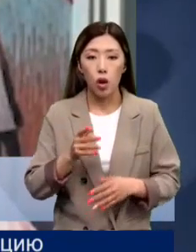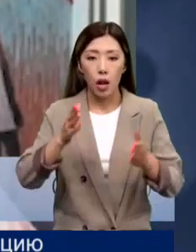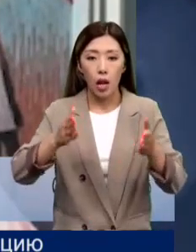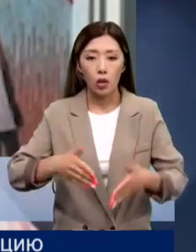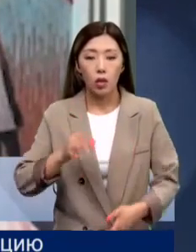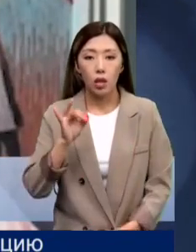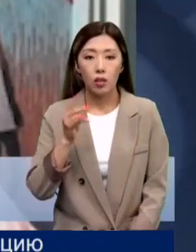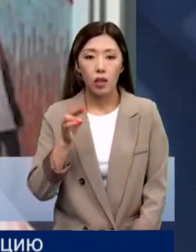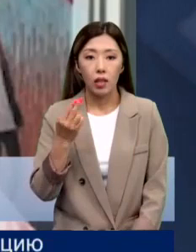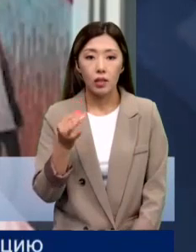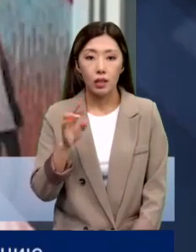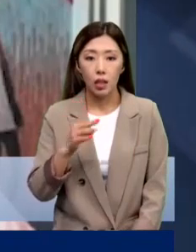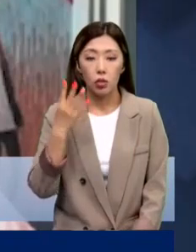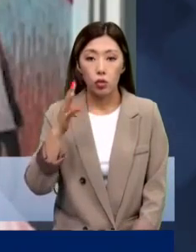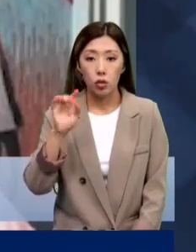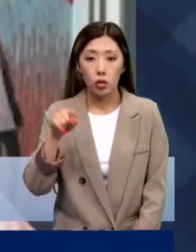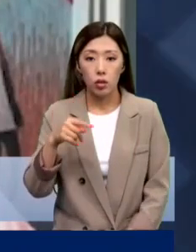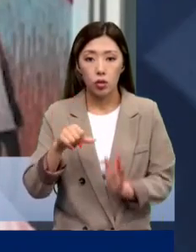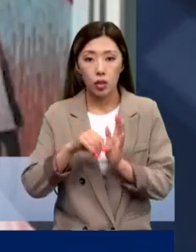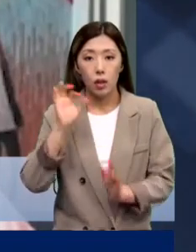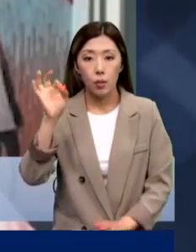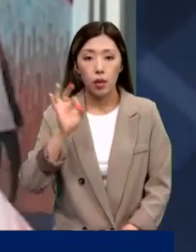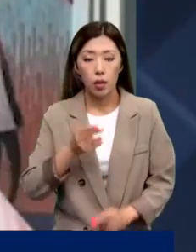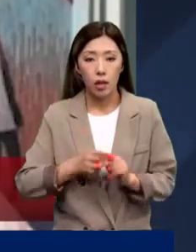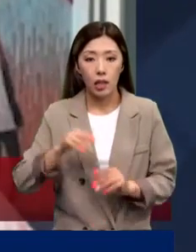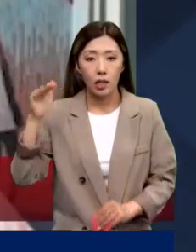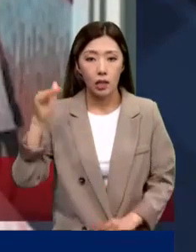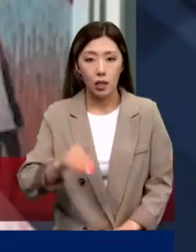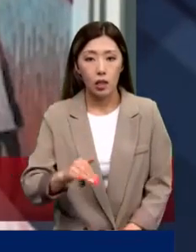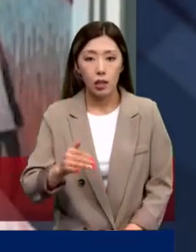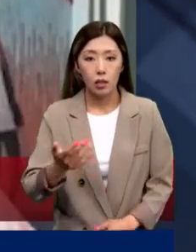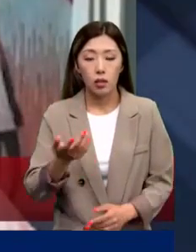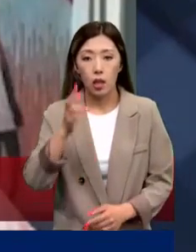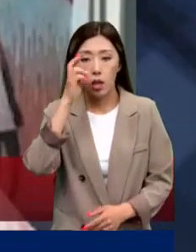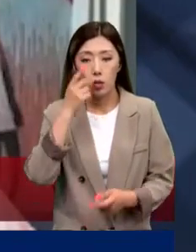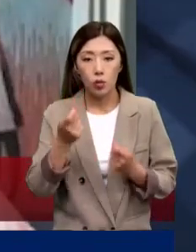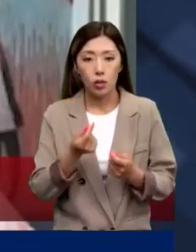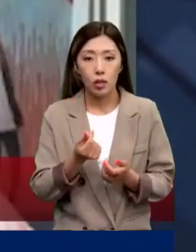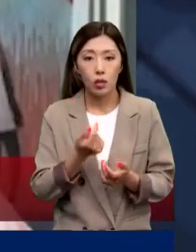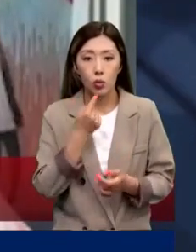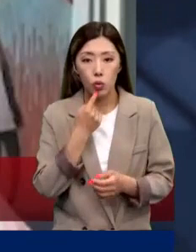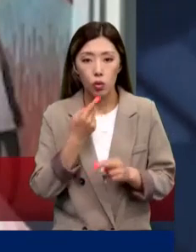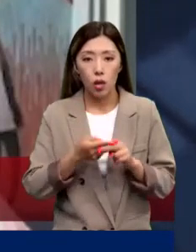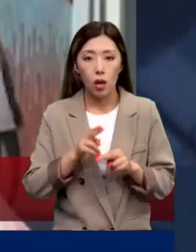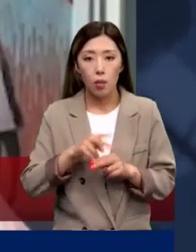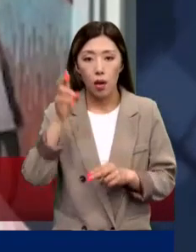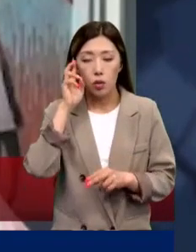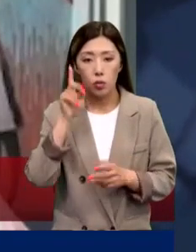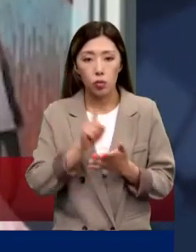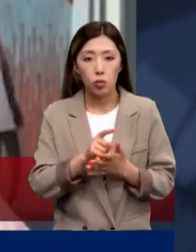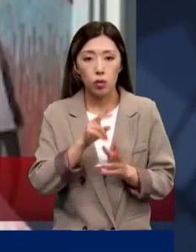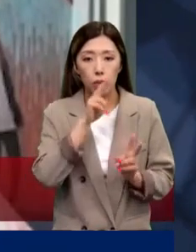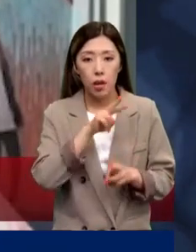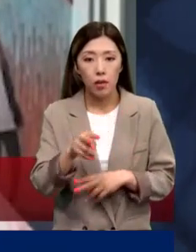потому что тем самым, закрепляя такой низкий уровень инфляции в бюджете, правительство старается не индексировать